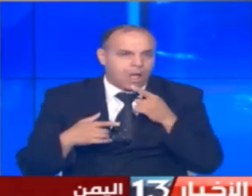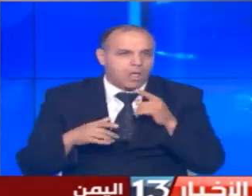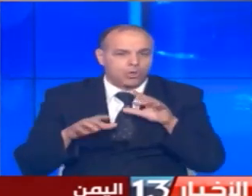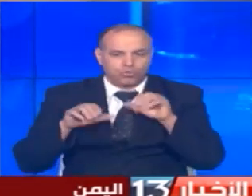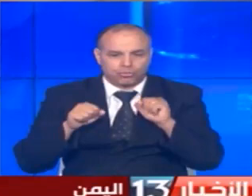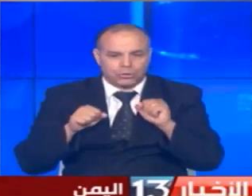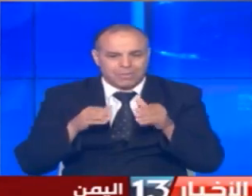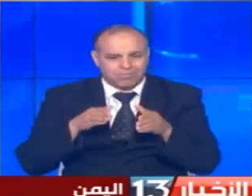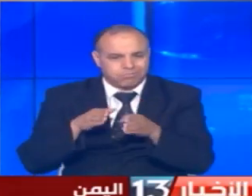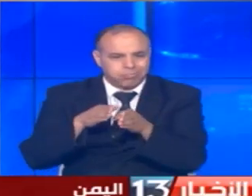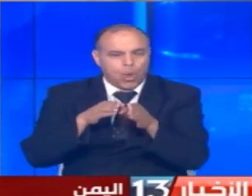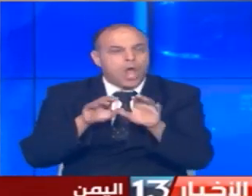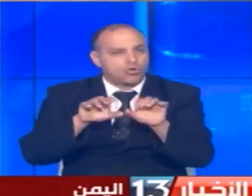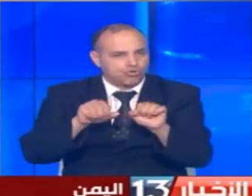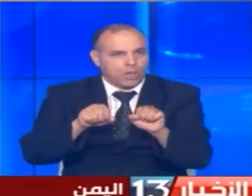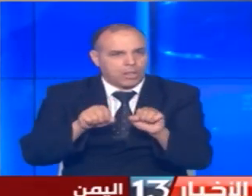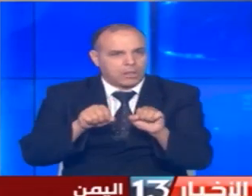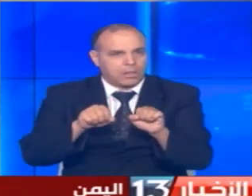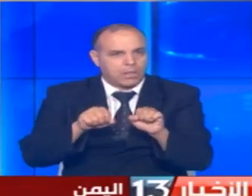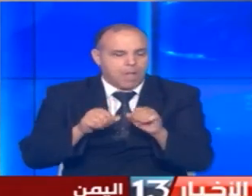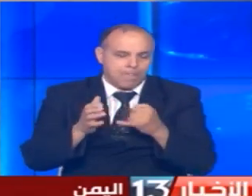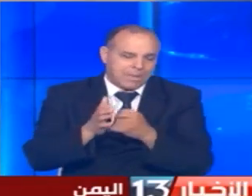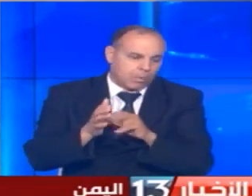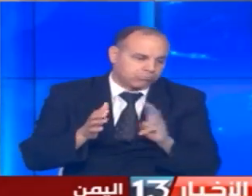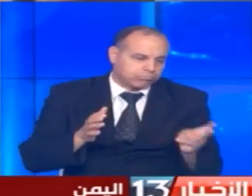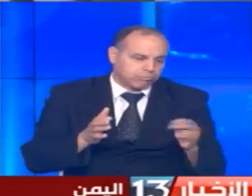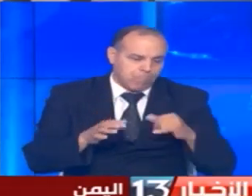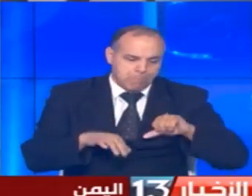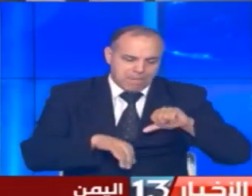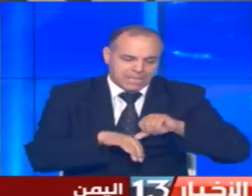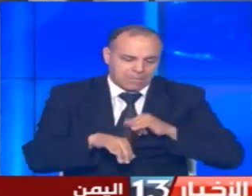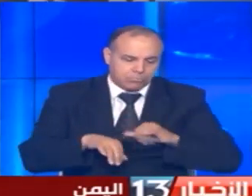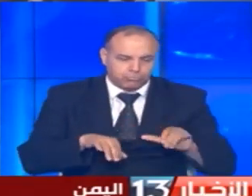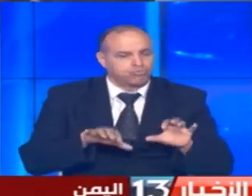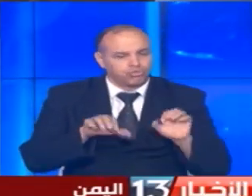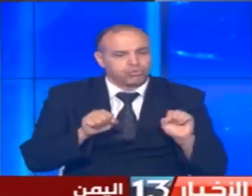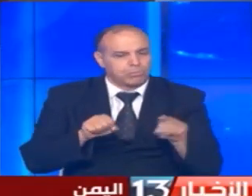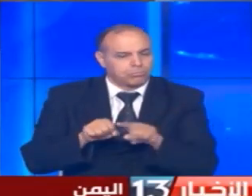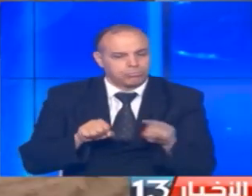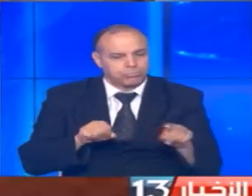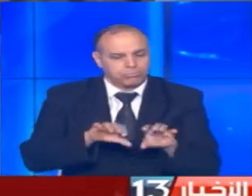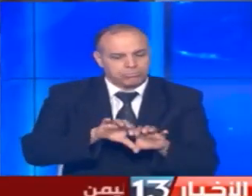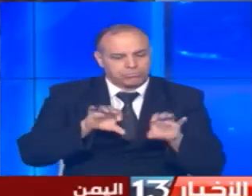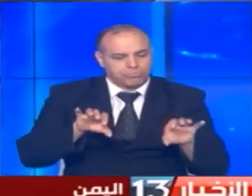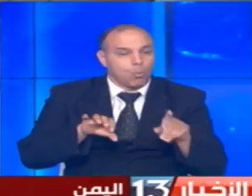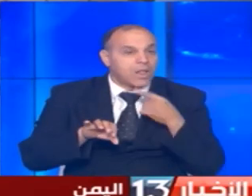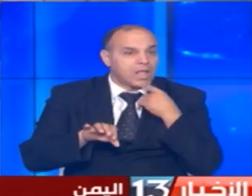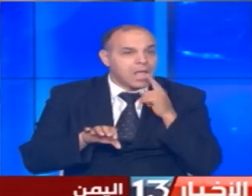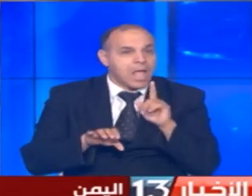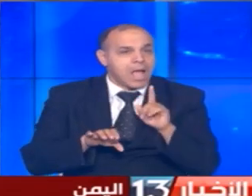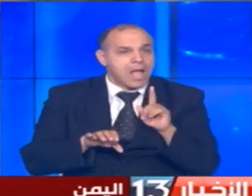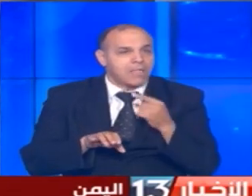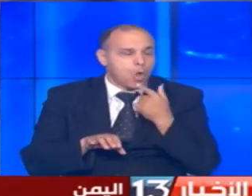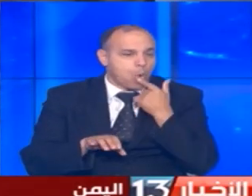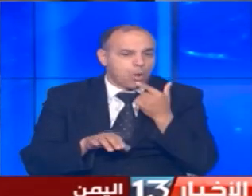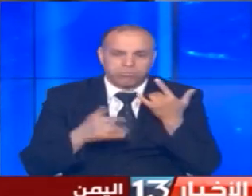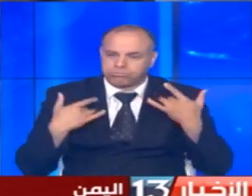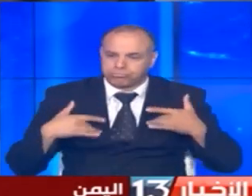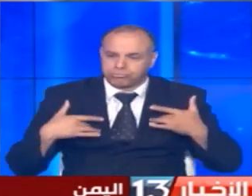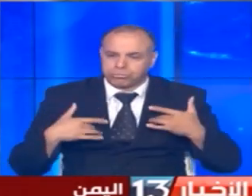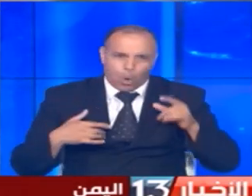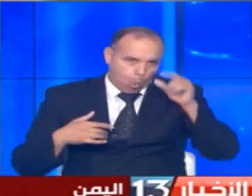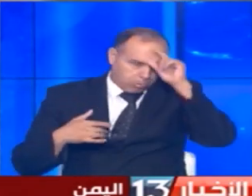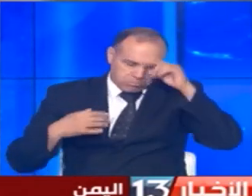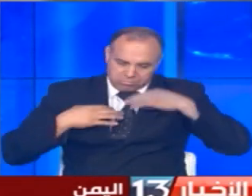على الطريق الرئيسي الذي يربط الحديدة بصنعاء في إطار استراتيجية لعزل المدينتين، وذلك وسط نفي من